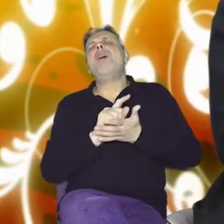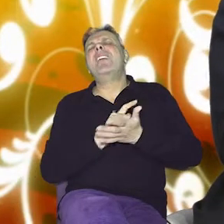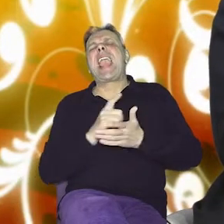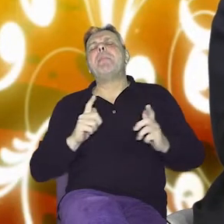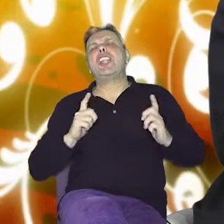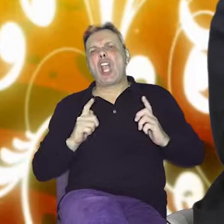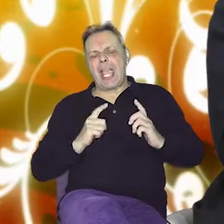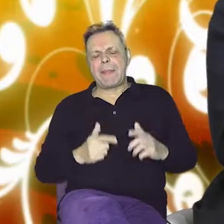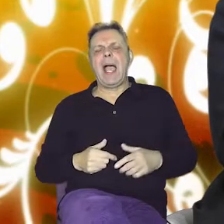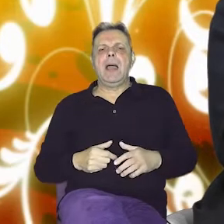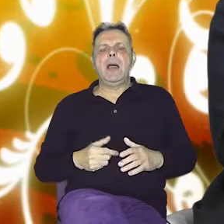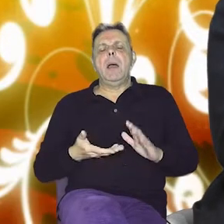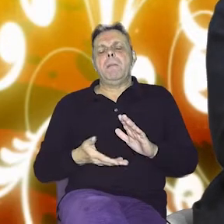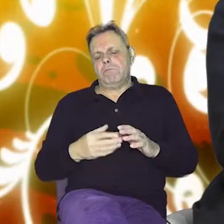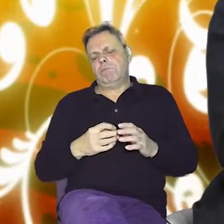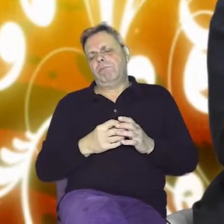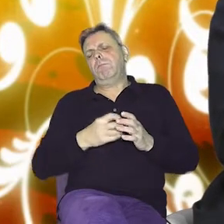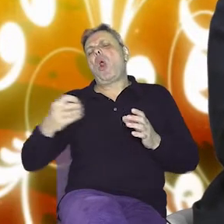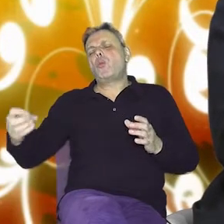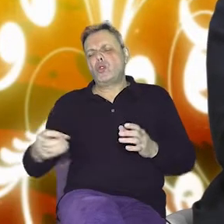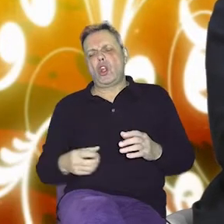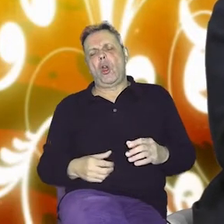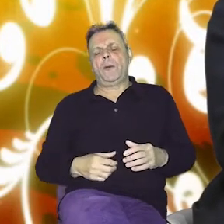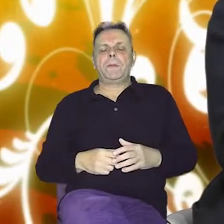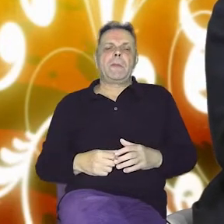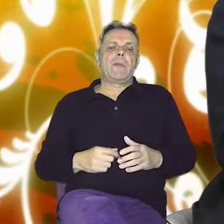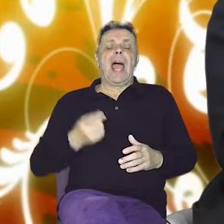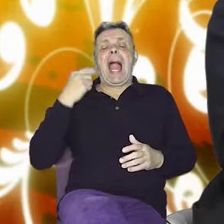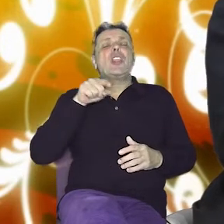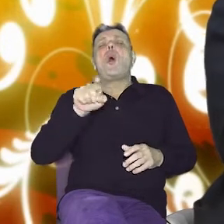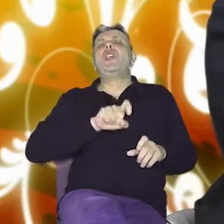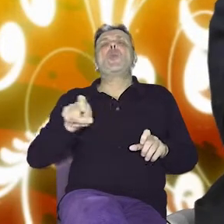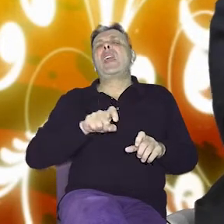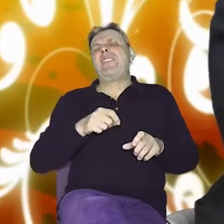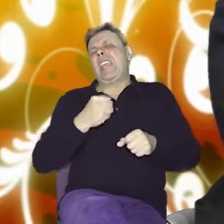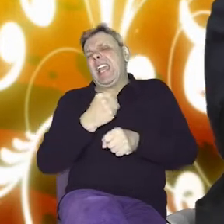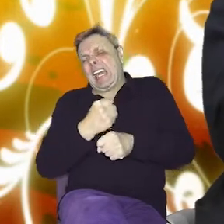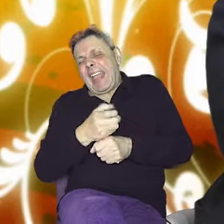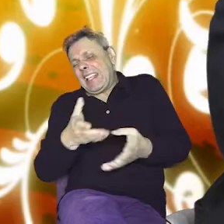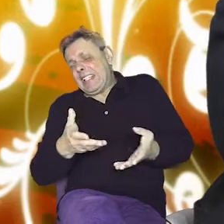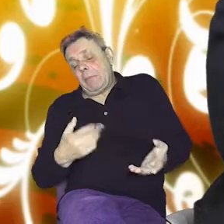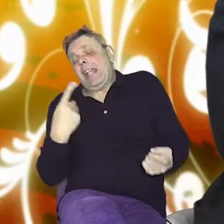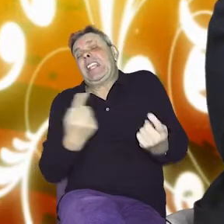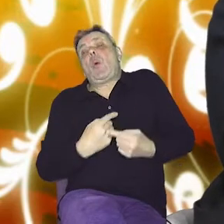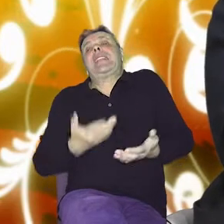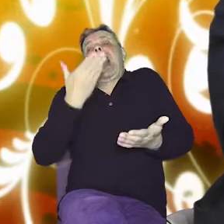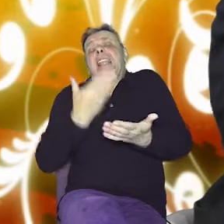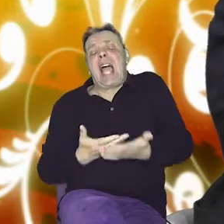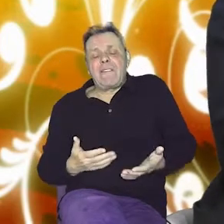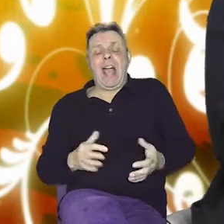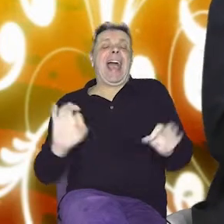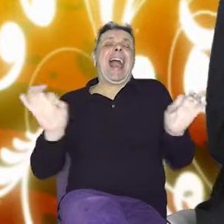vrijeme čekanja zasigurno produžilo, ali to zasigurno nisu krivi djelatnici, nego situacija takva je, kakva